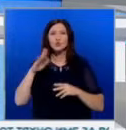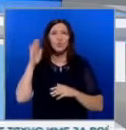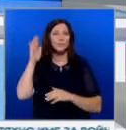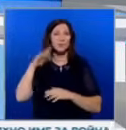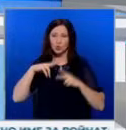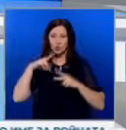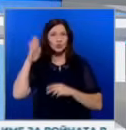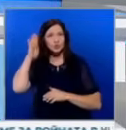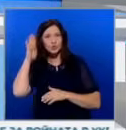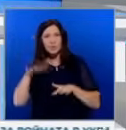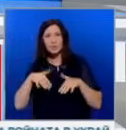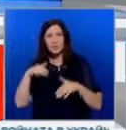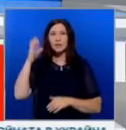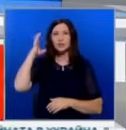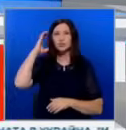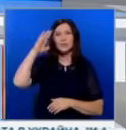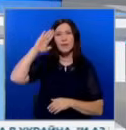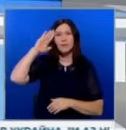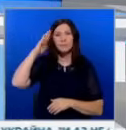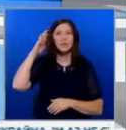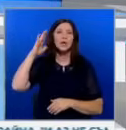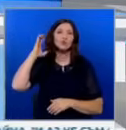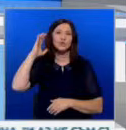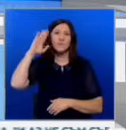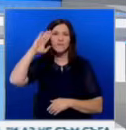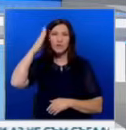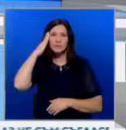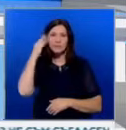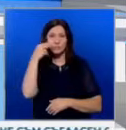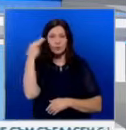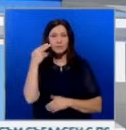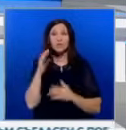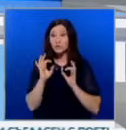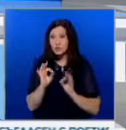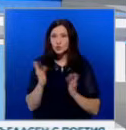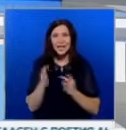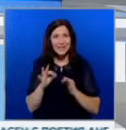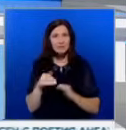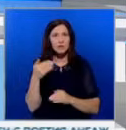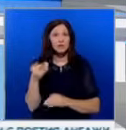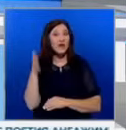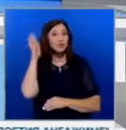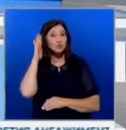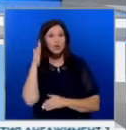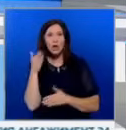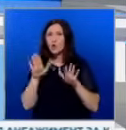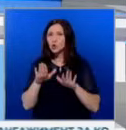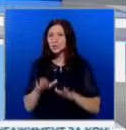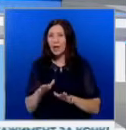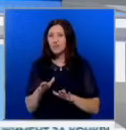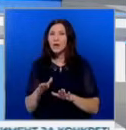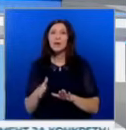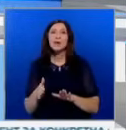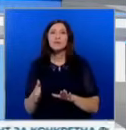на служебния премиер и служебния военен министър по темата. Какво всъщност стана ясно след това изслушване и какво остана зад вратите